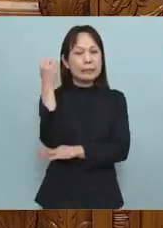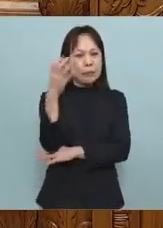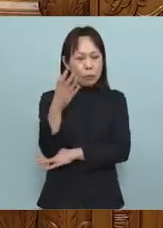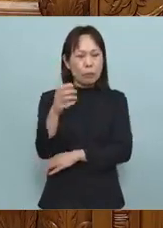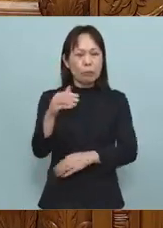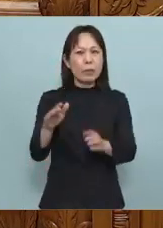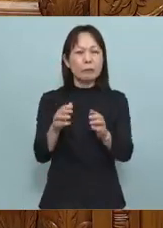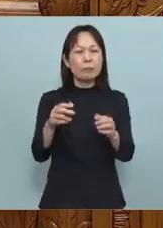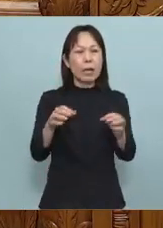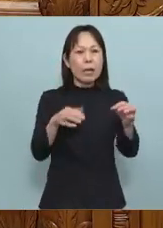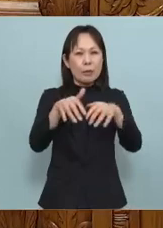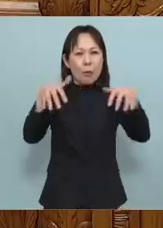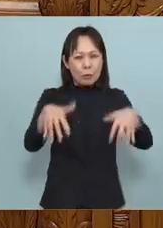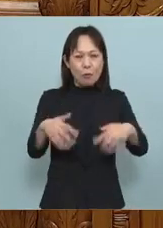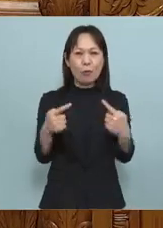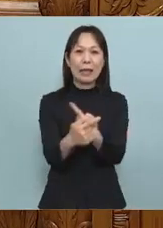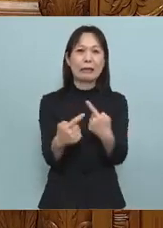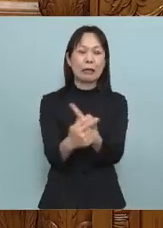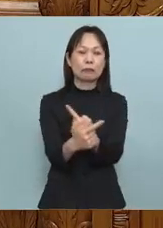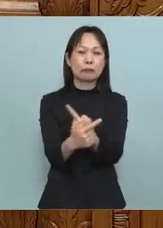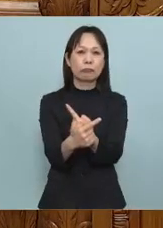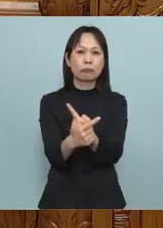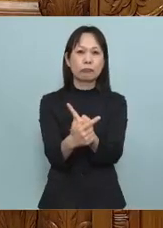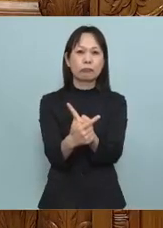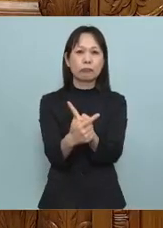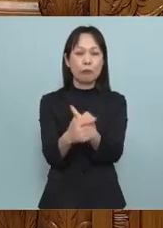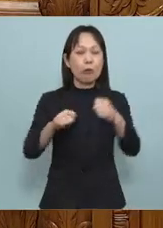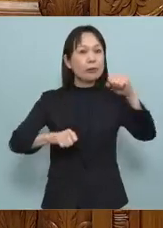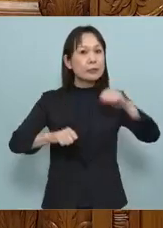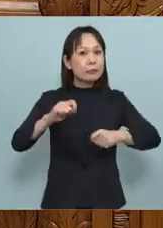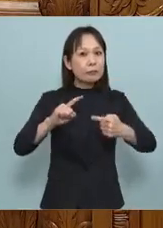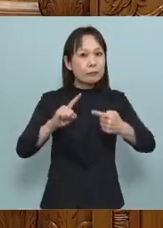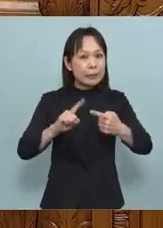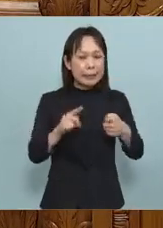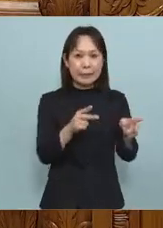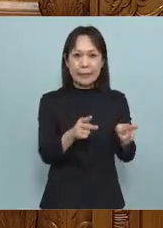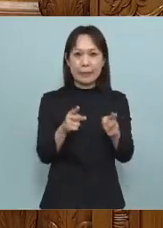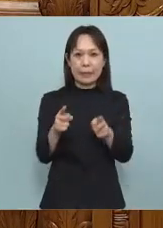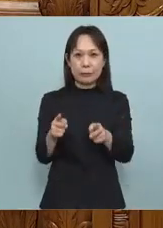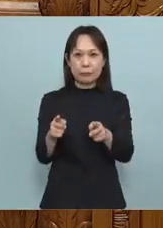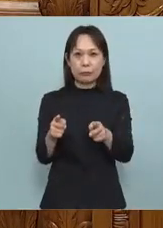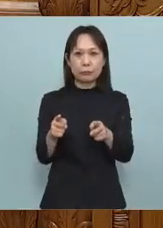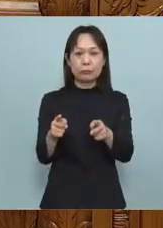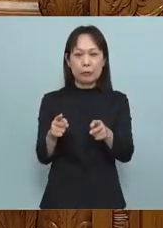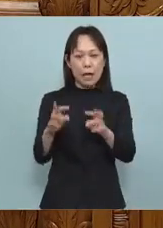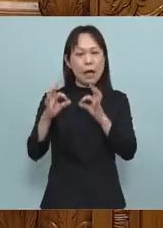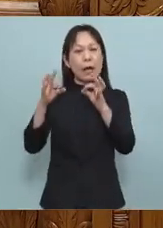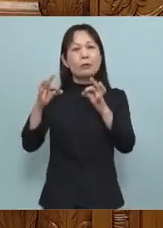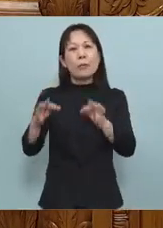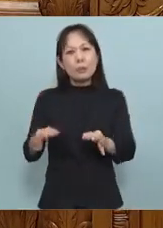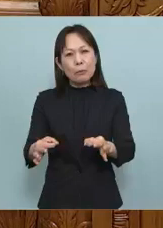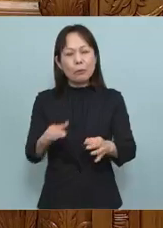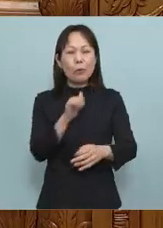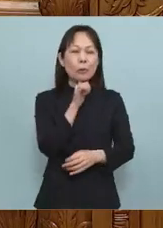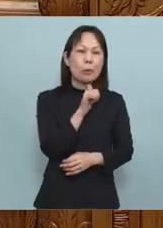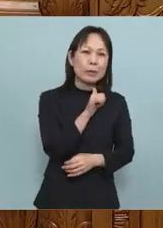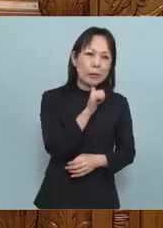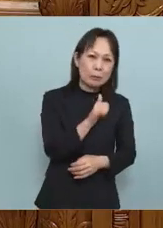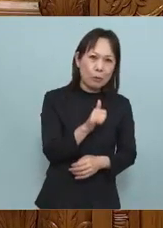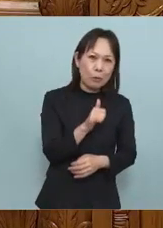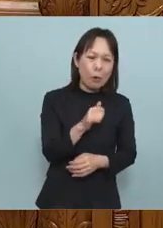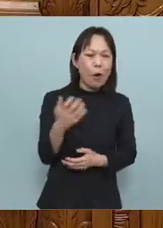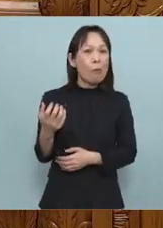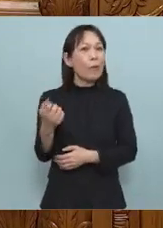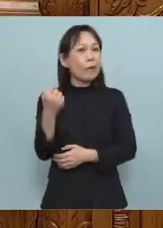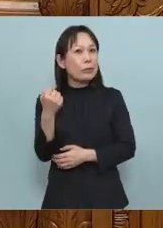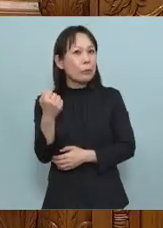和、構造改革などの新自由主義的政策は、富めるものと富まざるもの、持てるものと